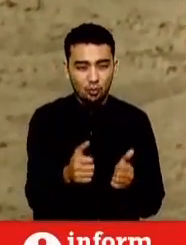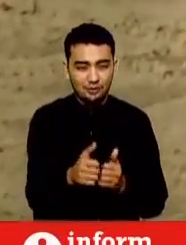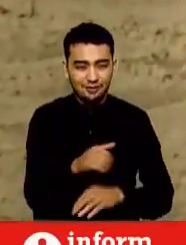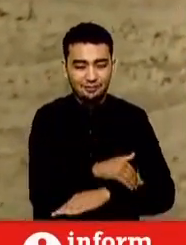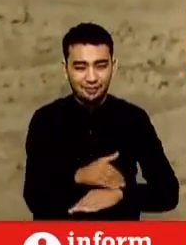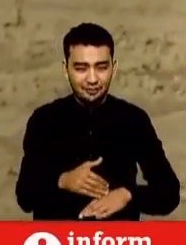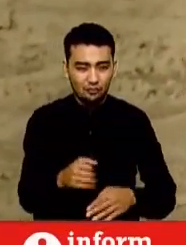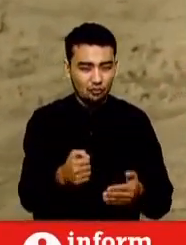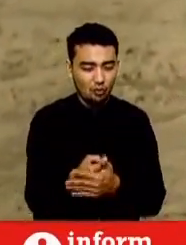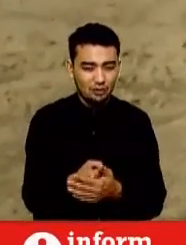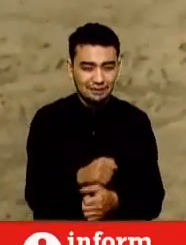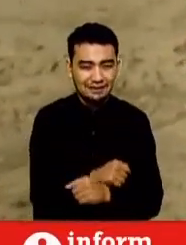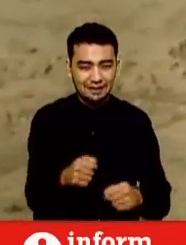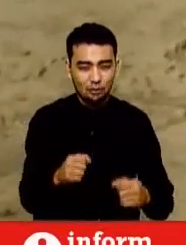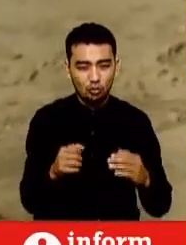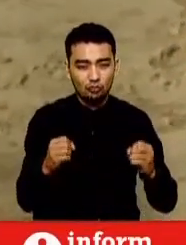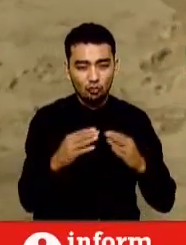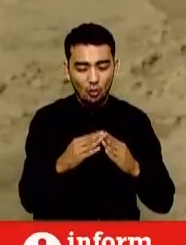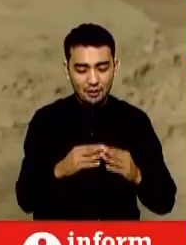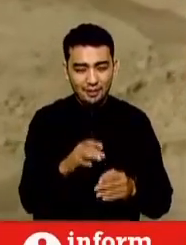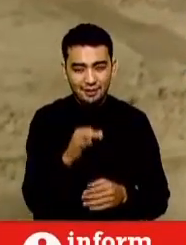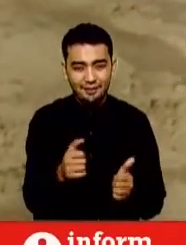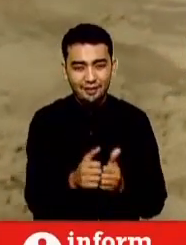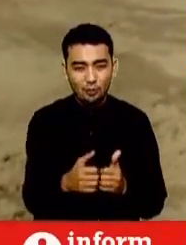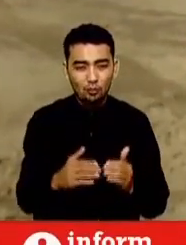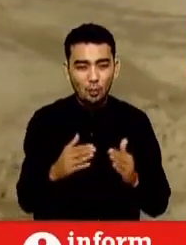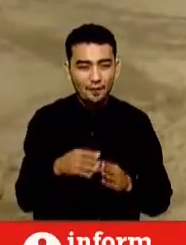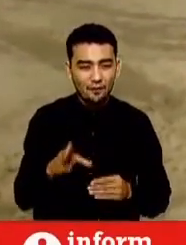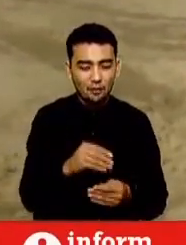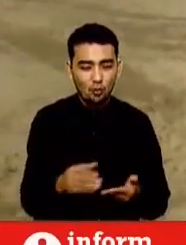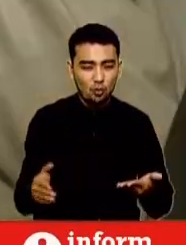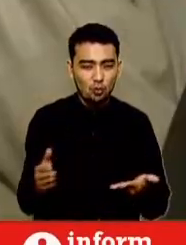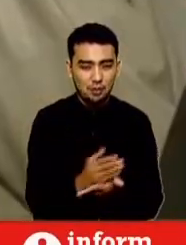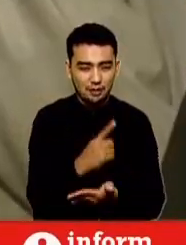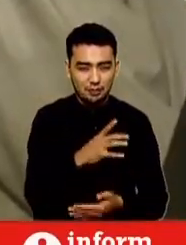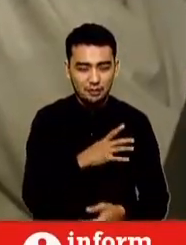жағасына дейін жетеді екен. Сәйкесінше маңайдағы үйлердің барлығы сүрілмек дейді.